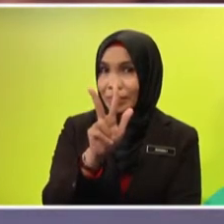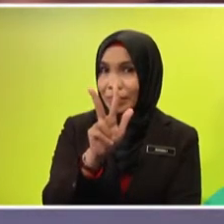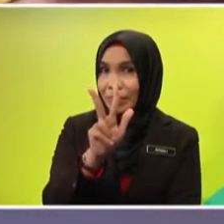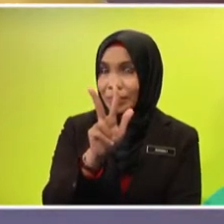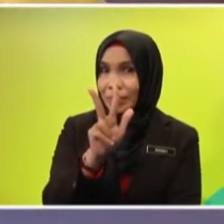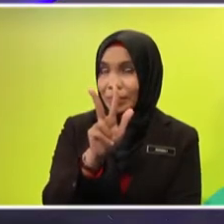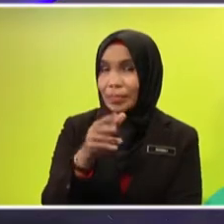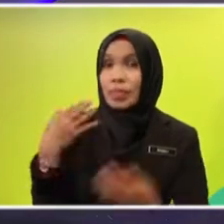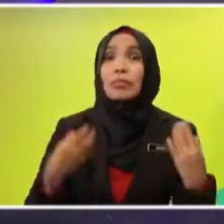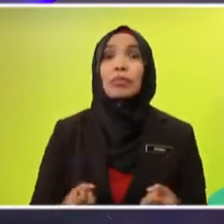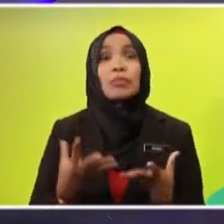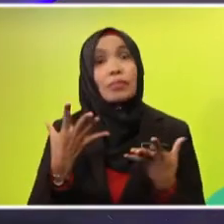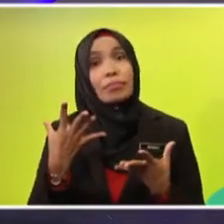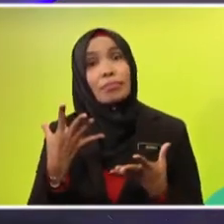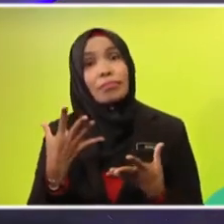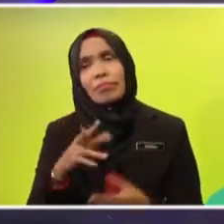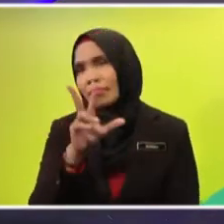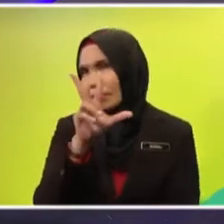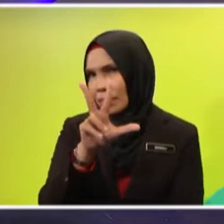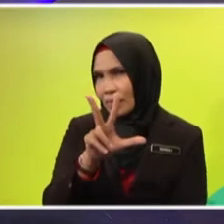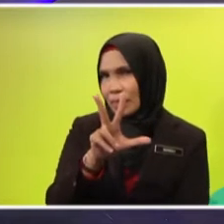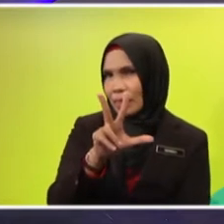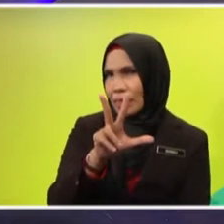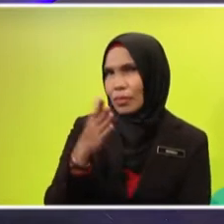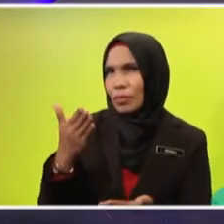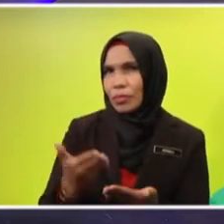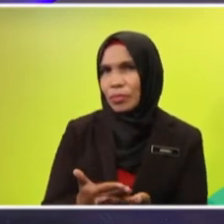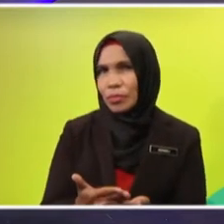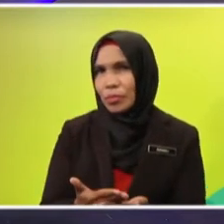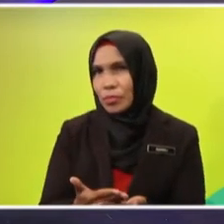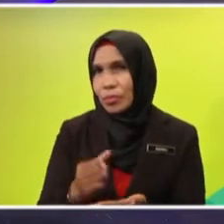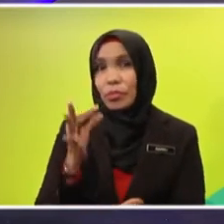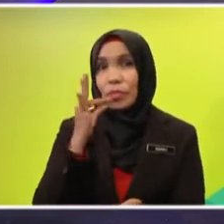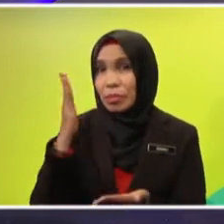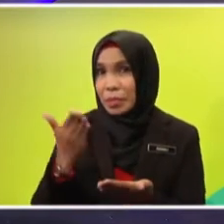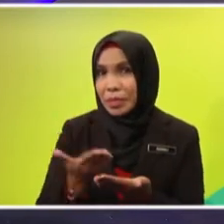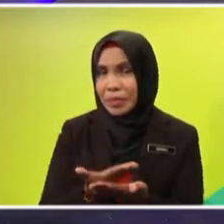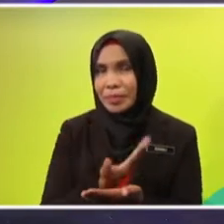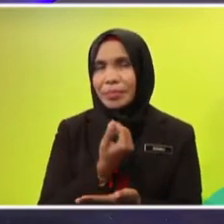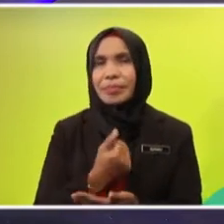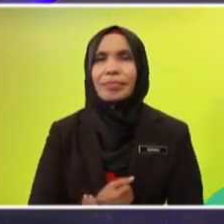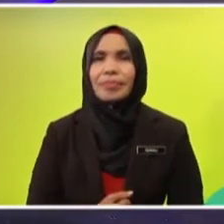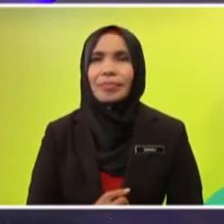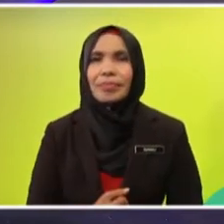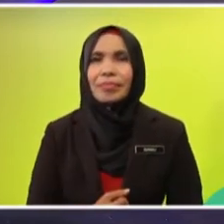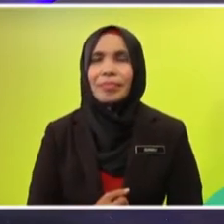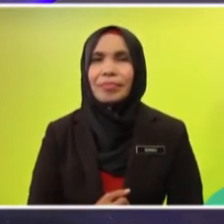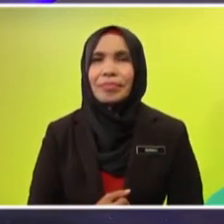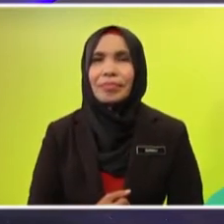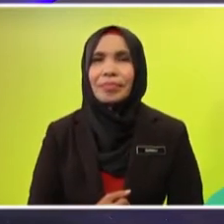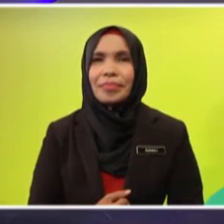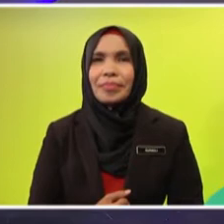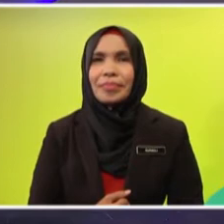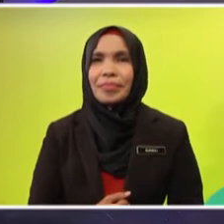play ada berapa tadi Irving ad 3 buah manggeng manggeng Ivana Coba bilang boleh